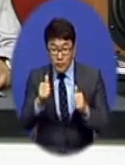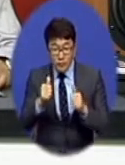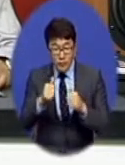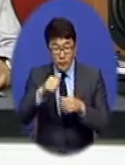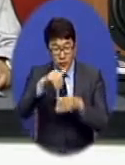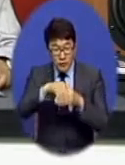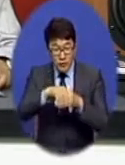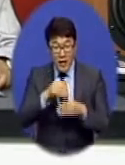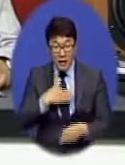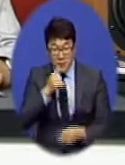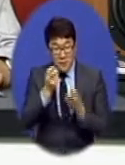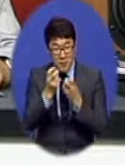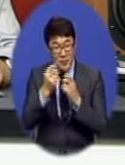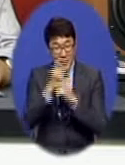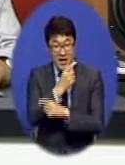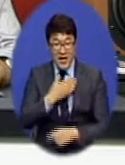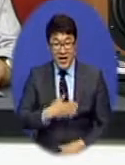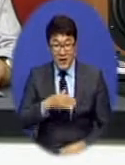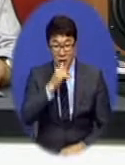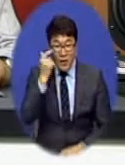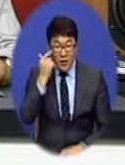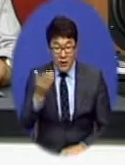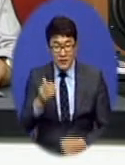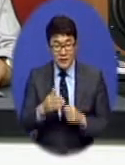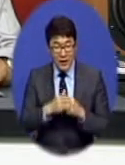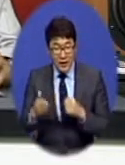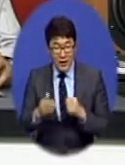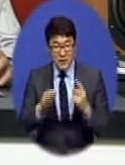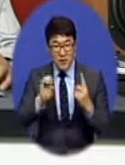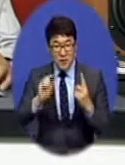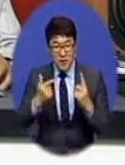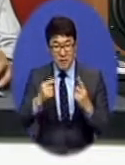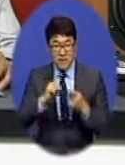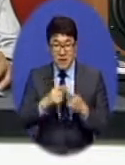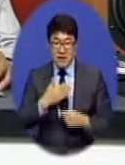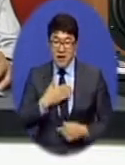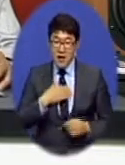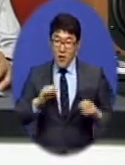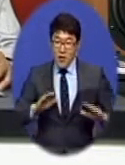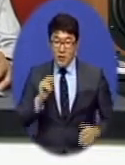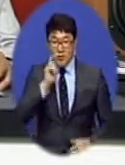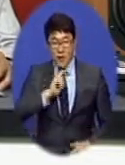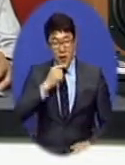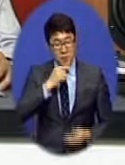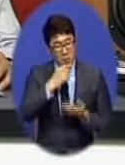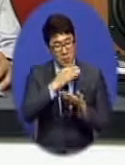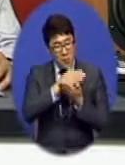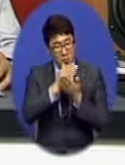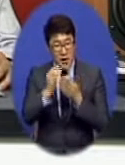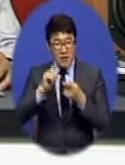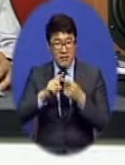예, 예, 심사가. 받겠죠. 네. 그렇죠. 그러니까, 송영국님. 네. 그, 저 오늘 이렇게 노래할 거니까,